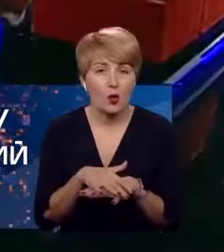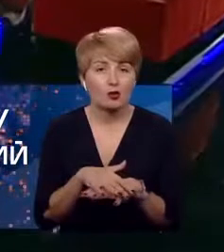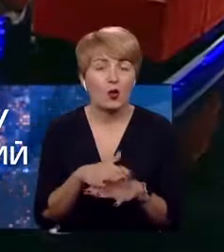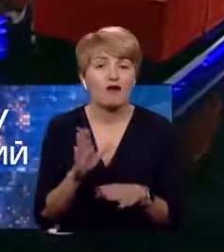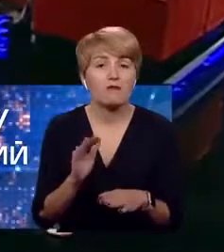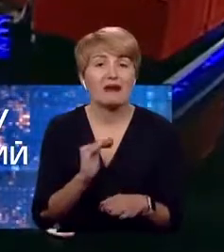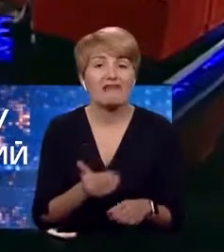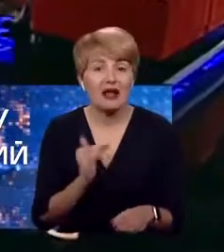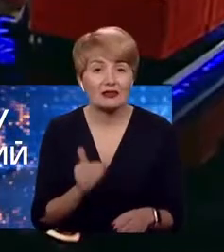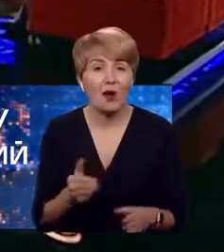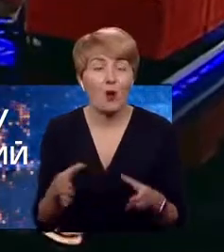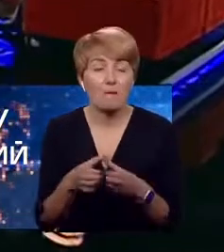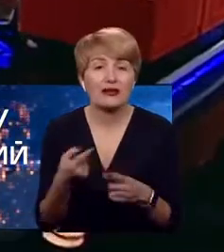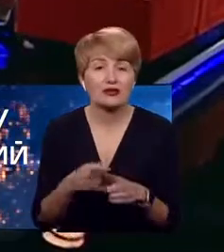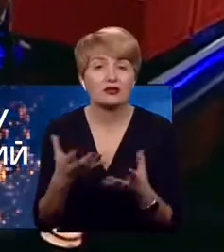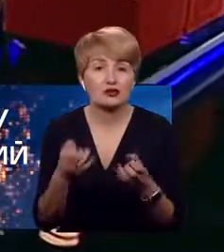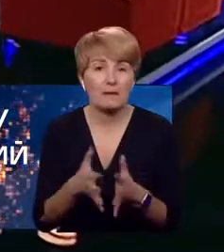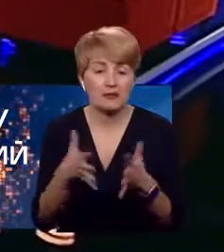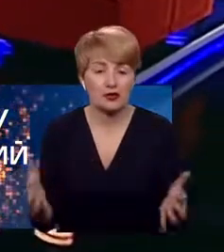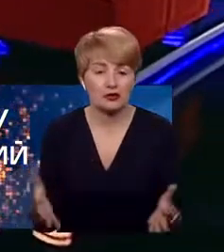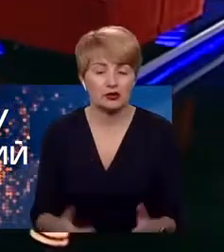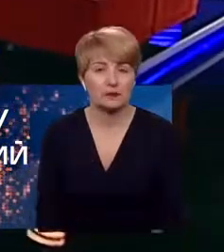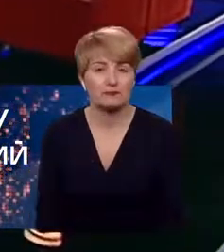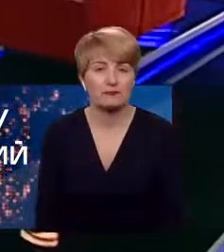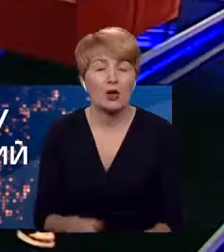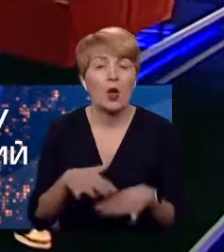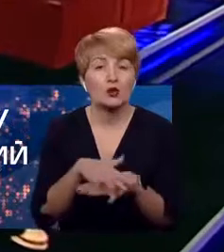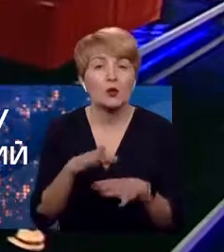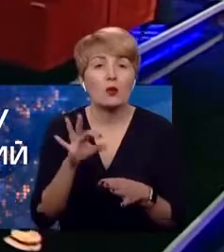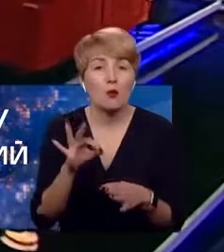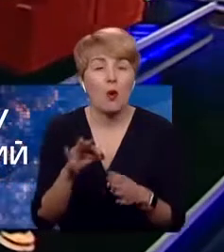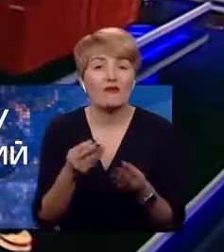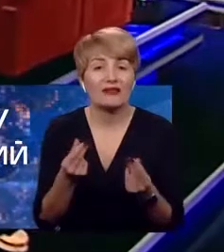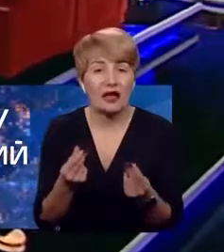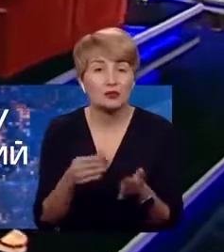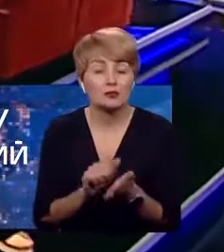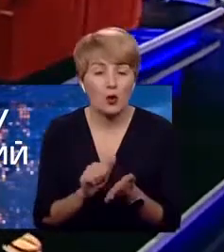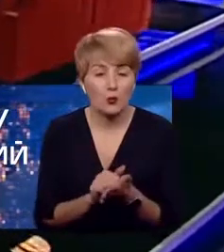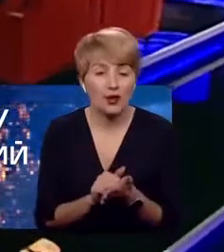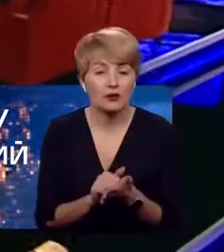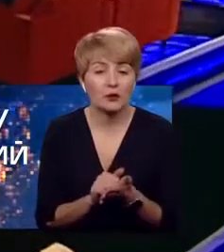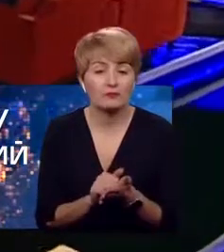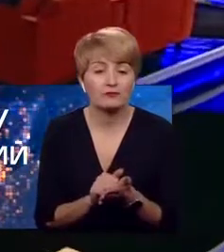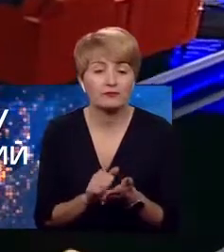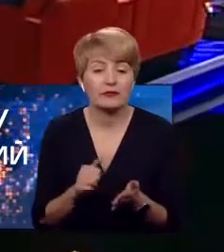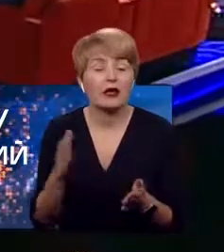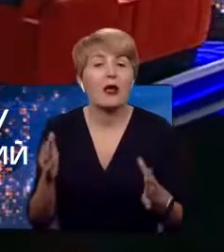компаній він ще більший, насправді. Але розрахунок по фінансовим документам їхньої організації,